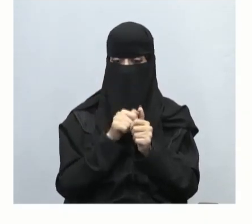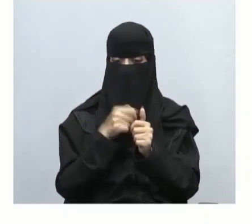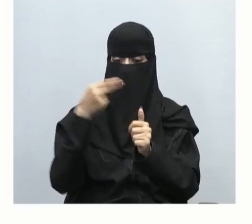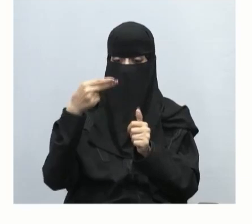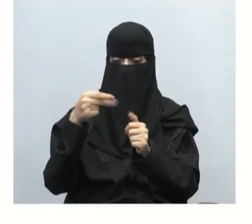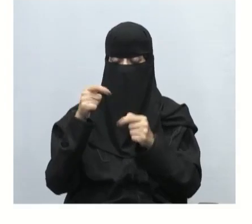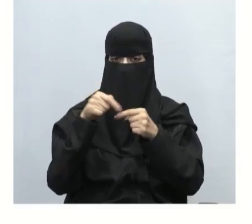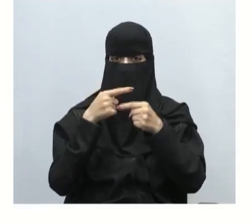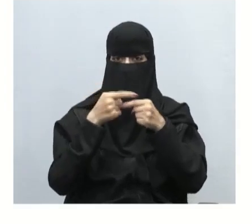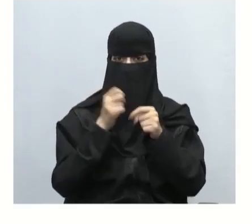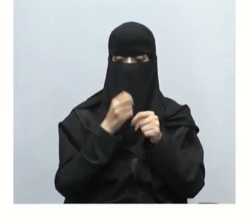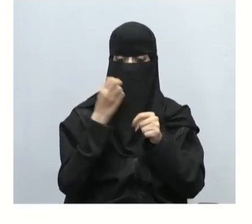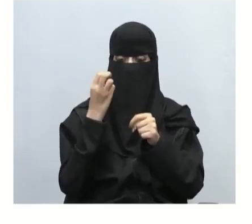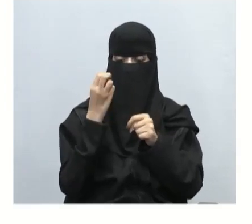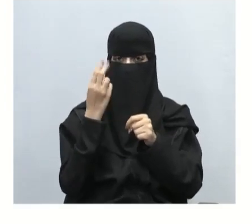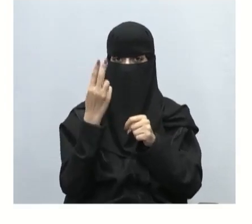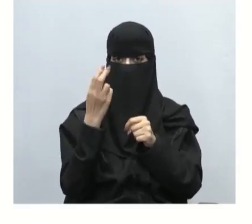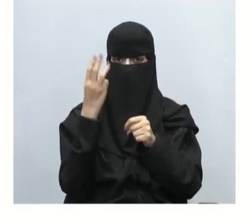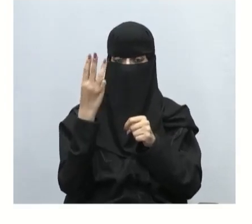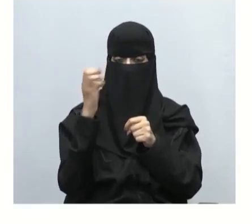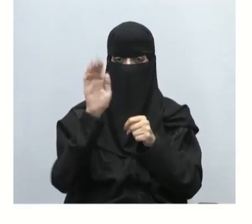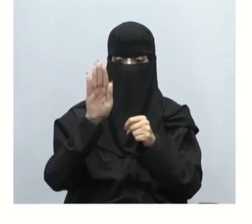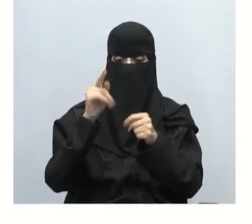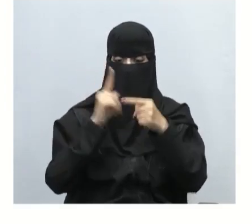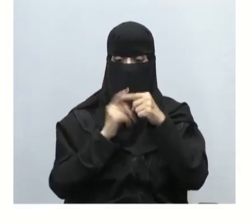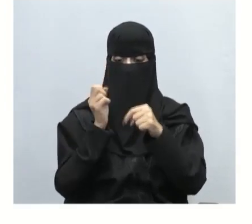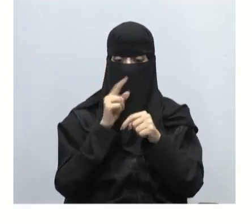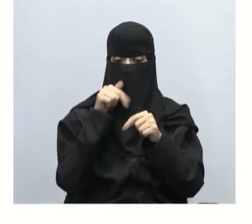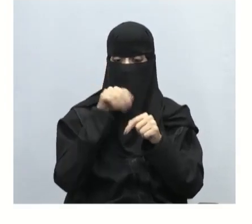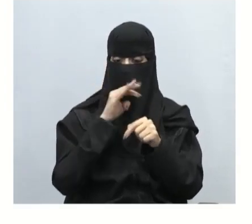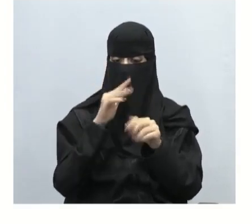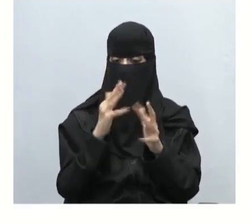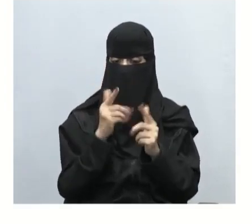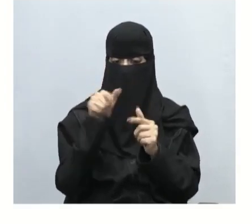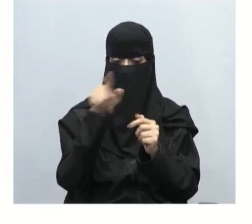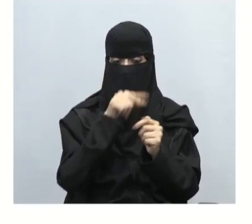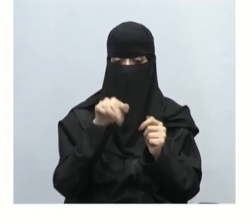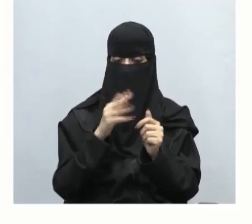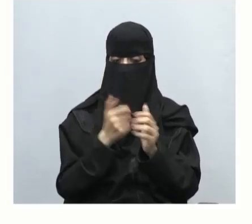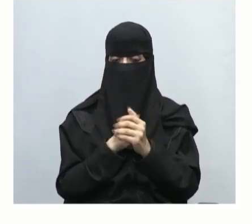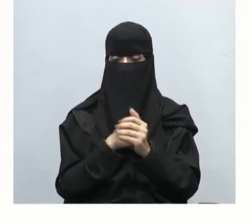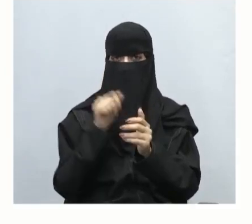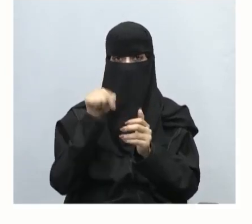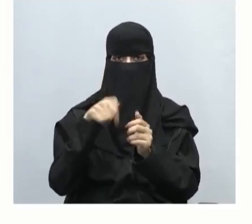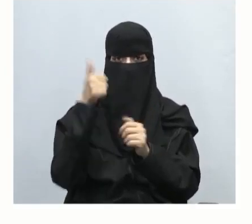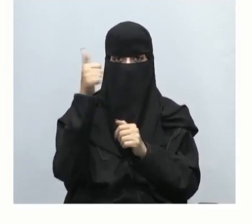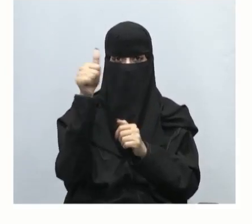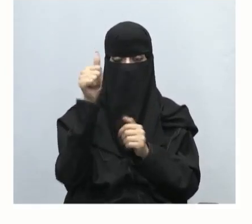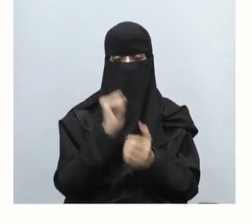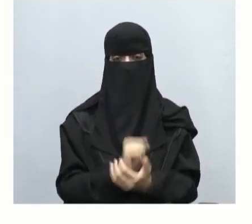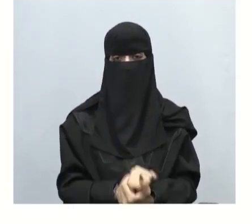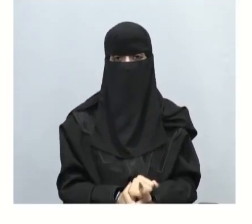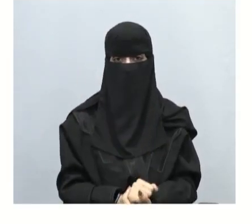تساوي 3 س مضافا اليها 2 ص اذا الاجابه الصحيحه من بين هذه البدائل هو البديل